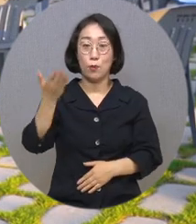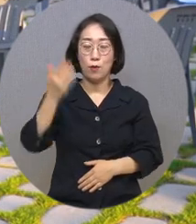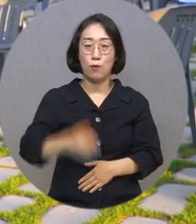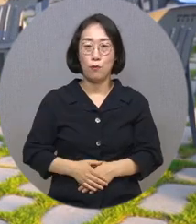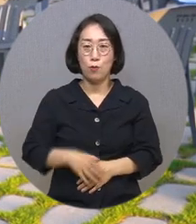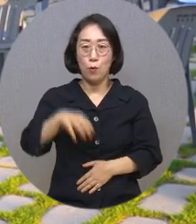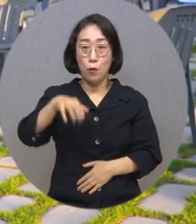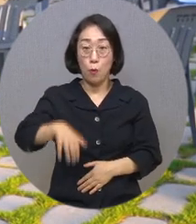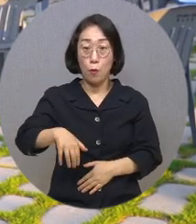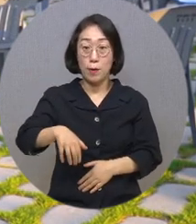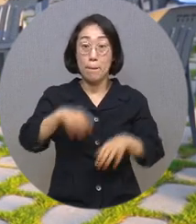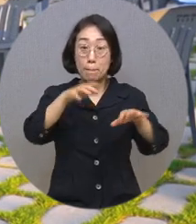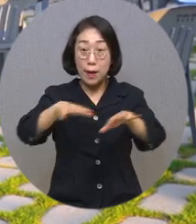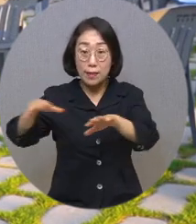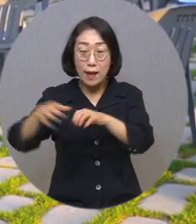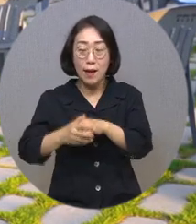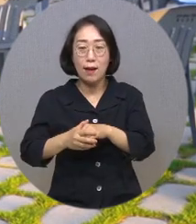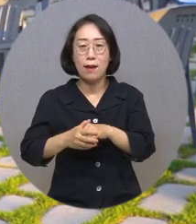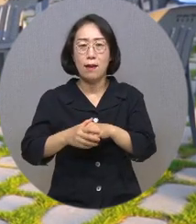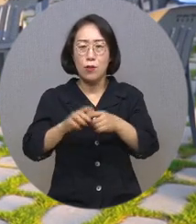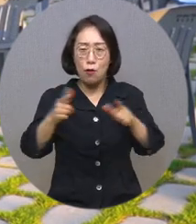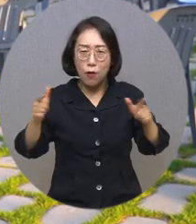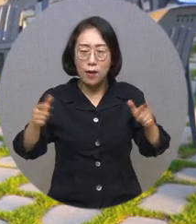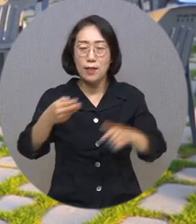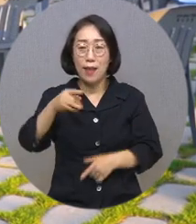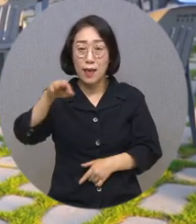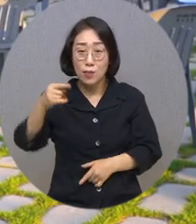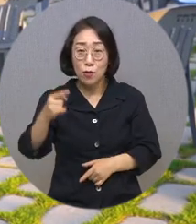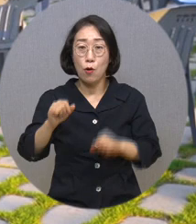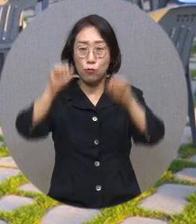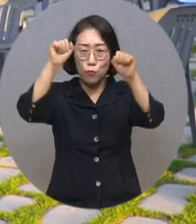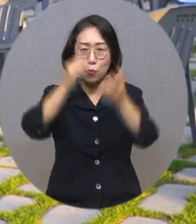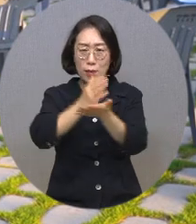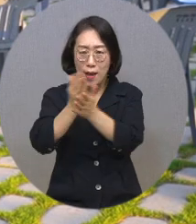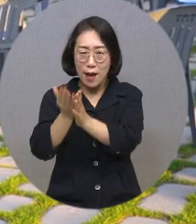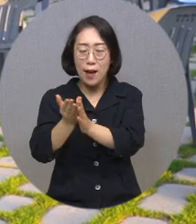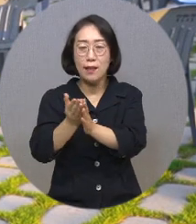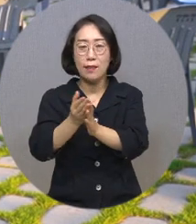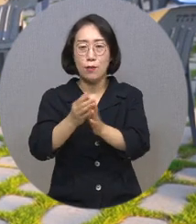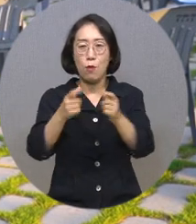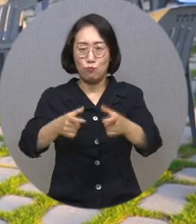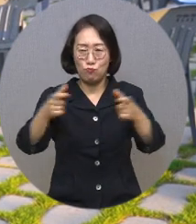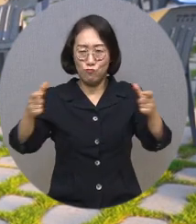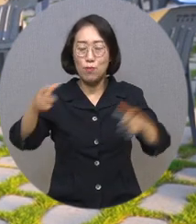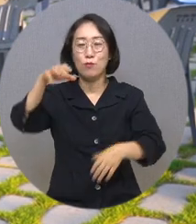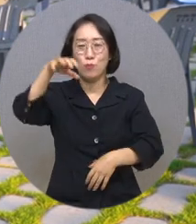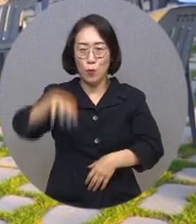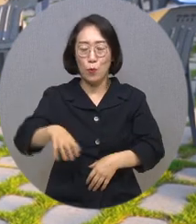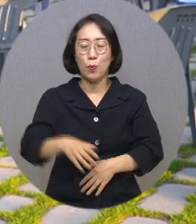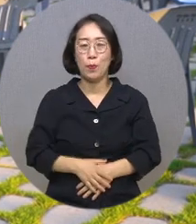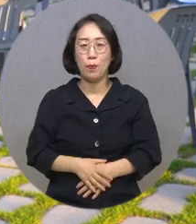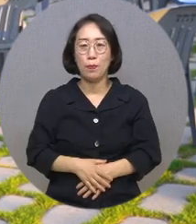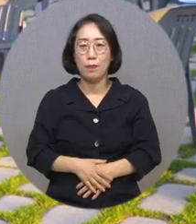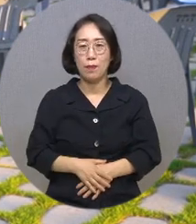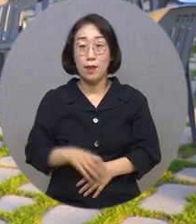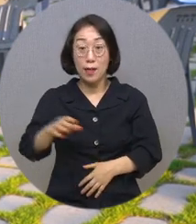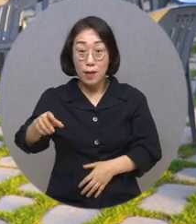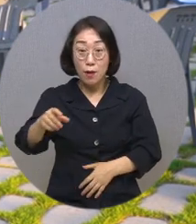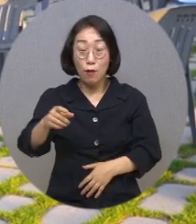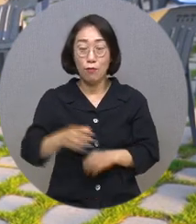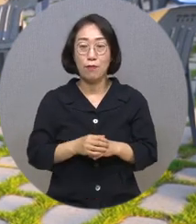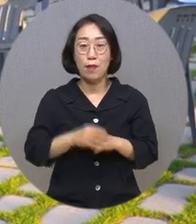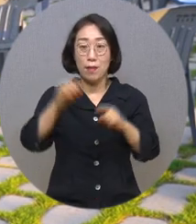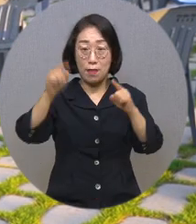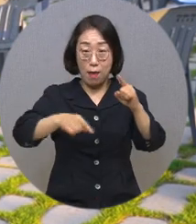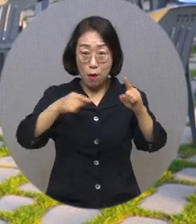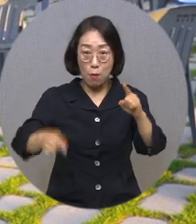부안 격포항은 해양 스포츠와 해양 레저의 중심지로 탈바꿈하고 있습니다. 이번 국제대회를 통해 세계